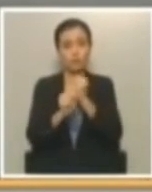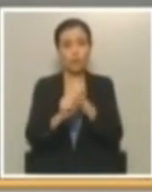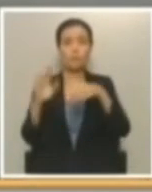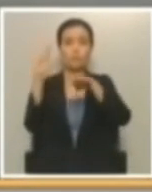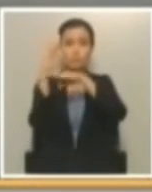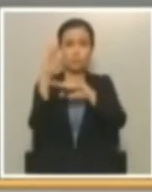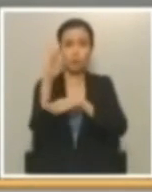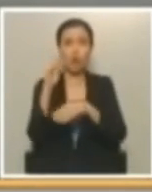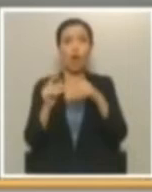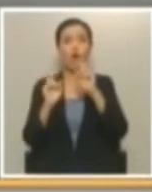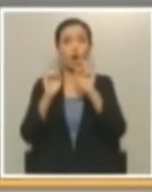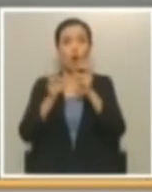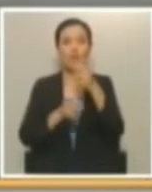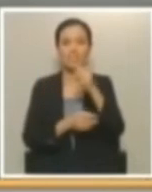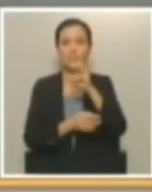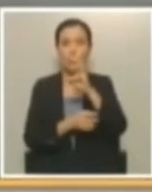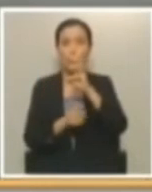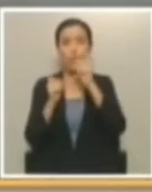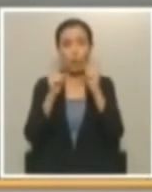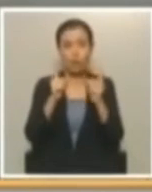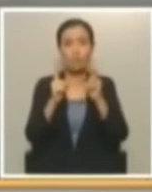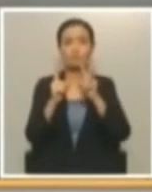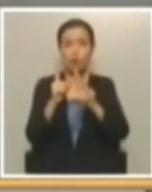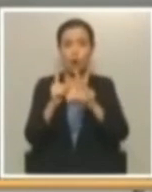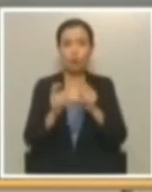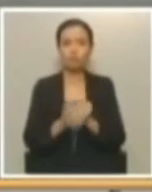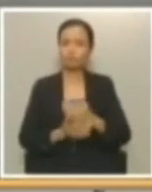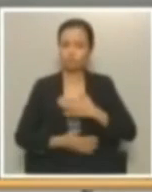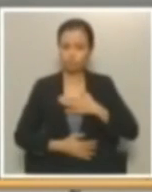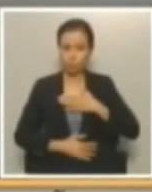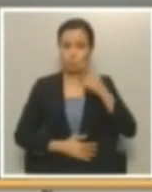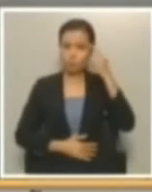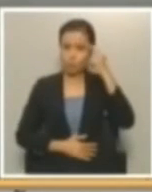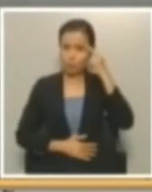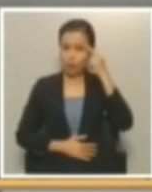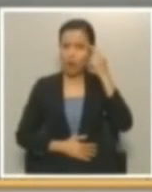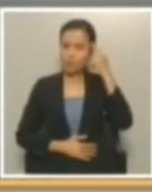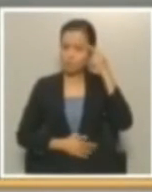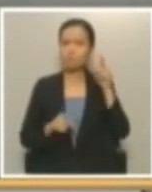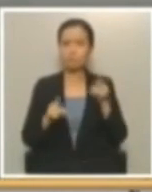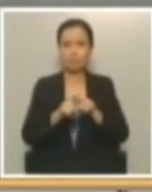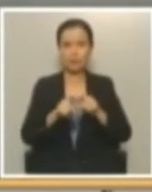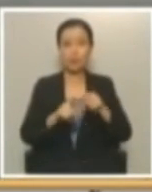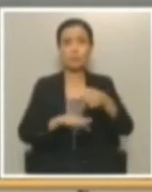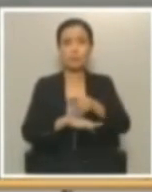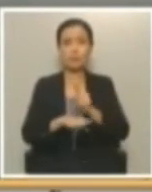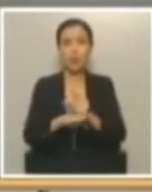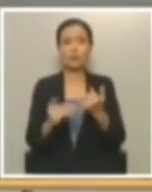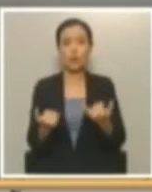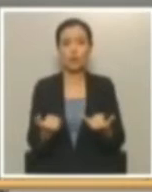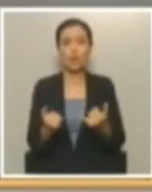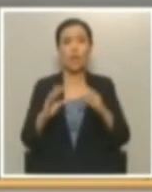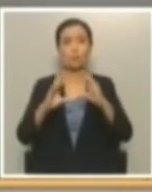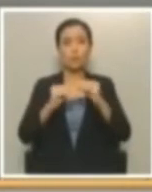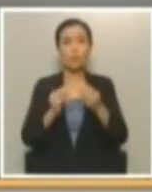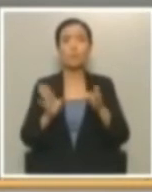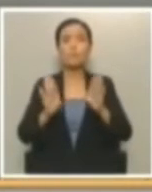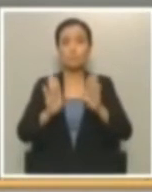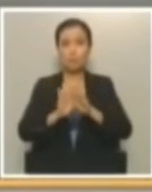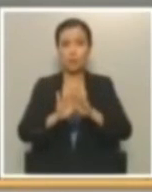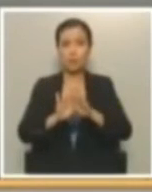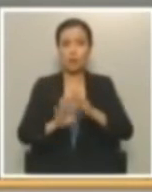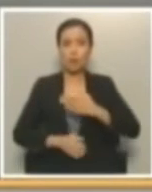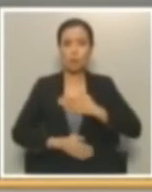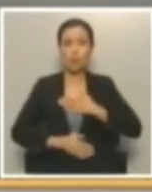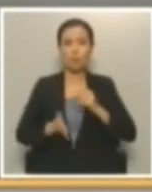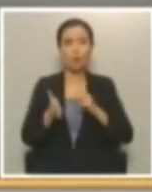ข้อ16วงเล็บ2เพราะฉะนั้นเมื่อเป็นกรณีเช่นนี้ผมคิดว่าผมเห็นด้วยกับท่านประธานครับวันนี้ปิดการประชุมผมก็ไม่จำเป็นต้